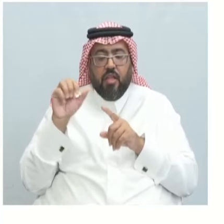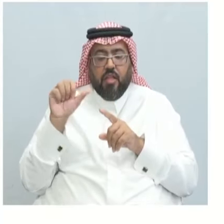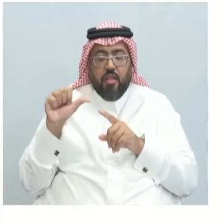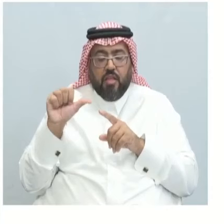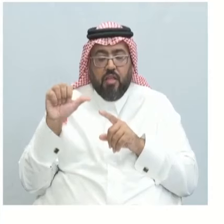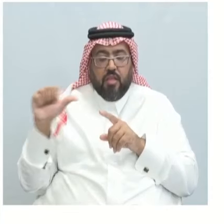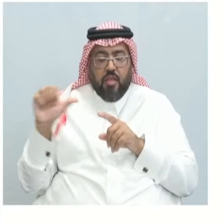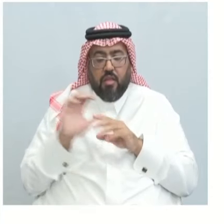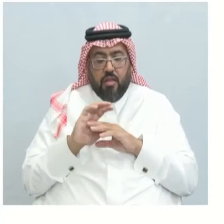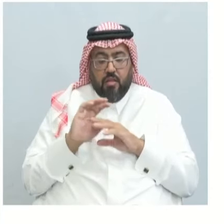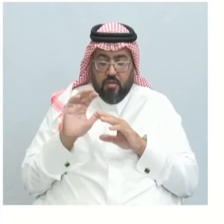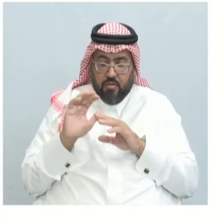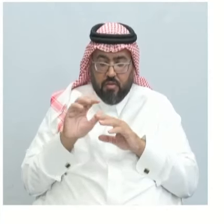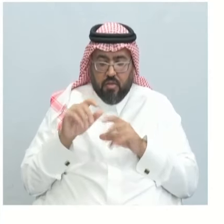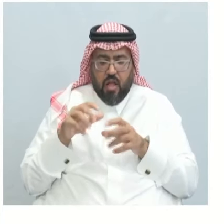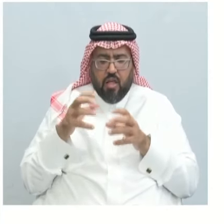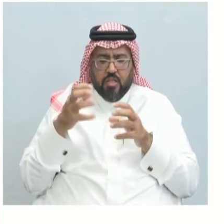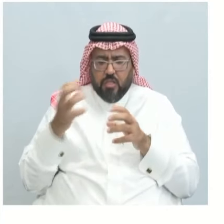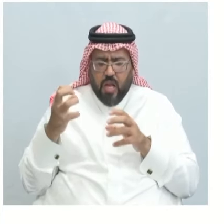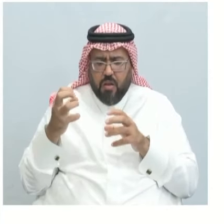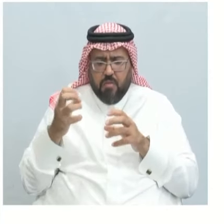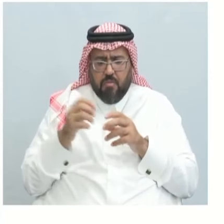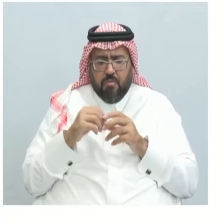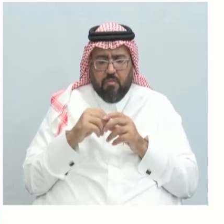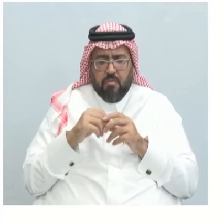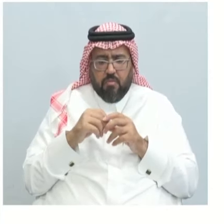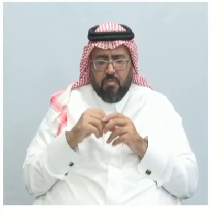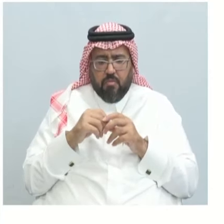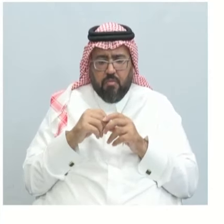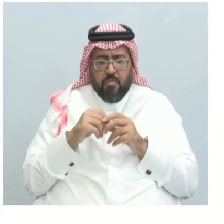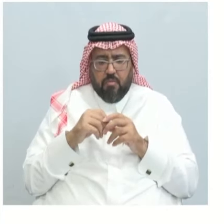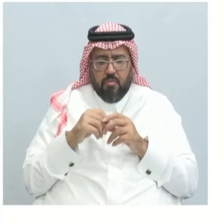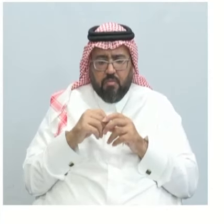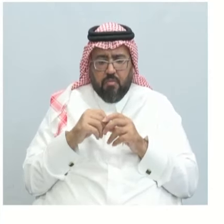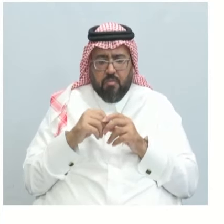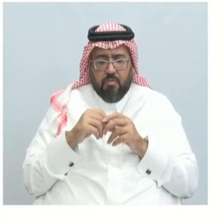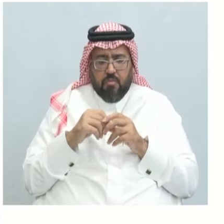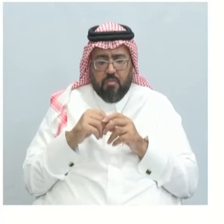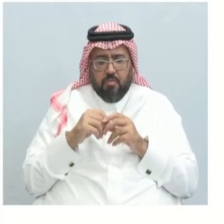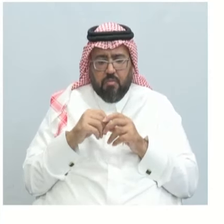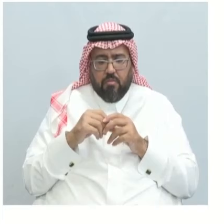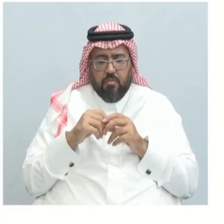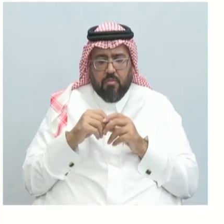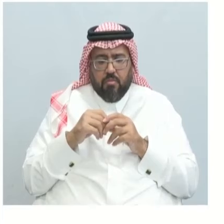الاقراص ذ الحاله الصلبه سولد ستيت درايف اس اس